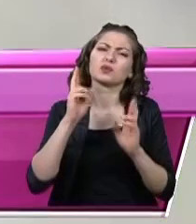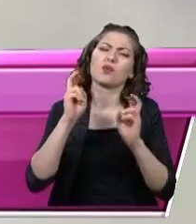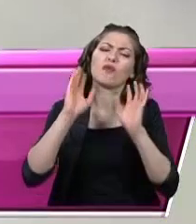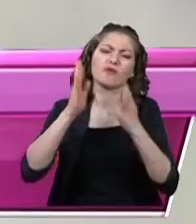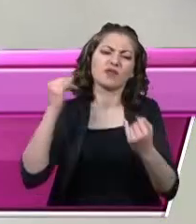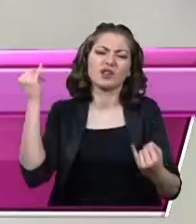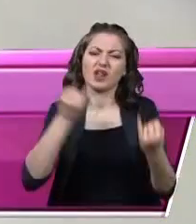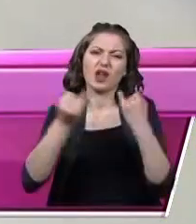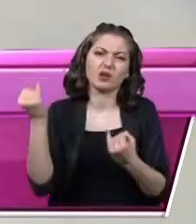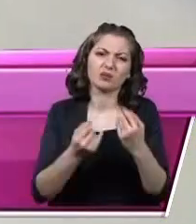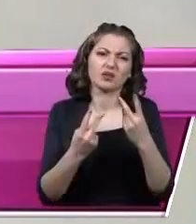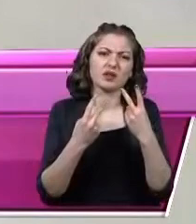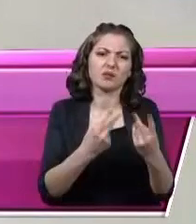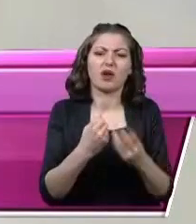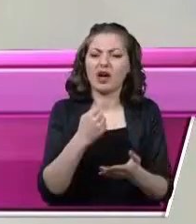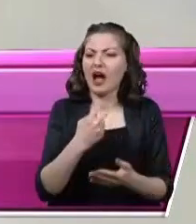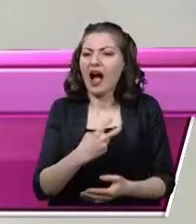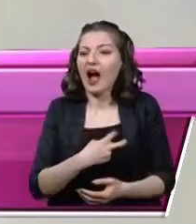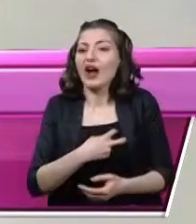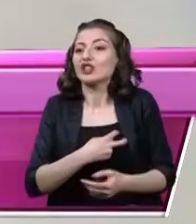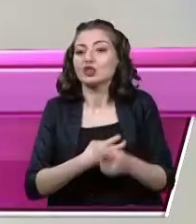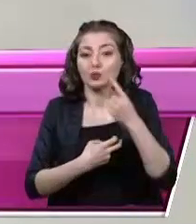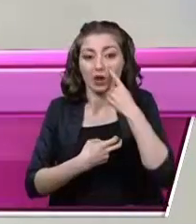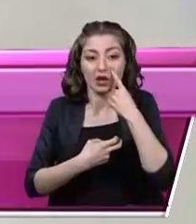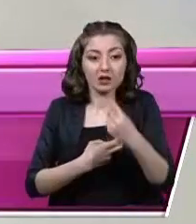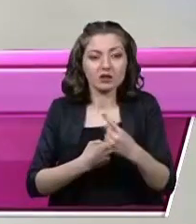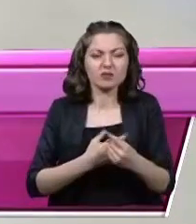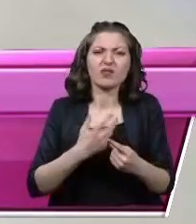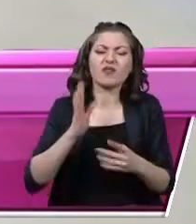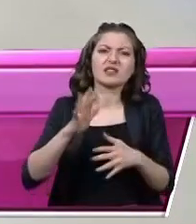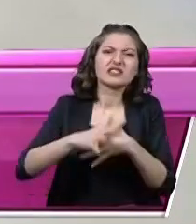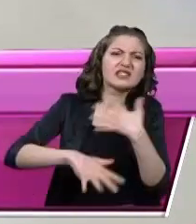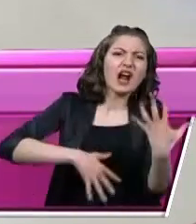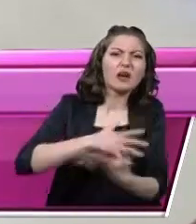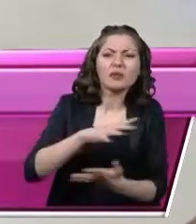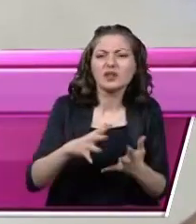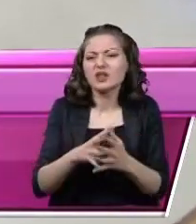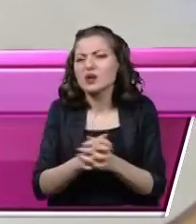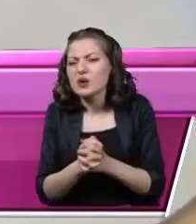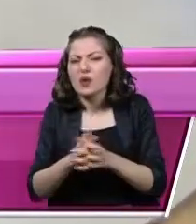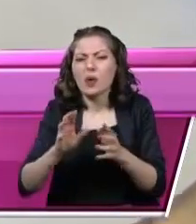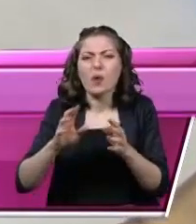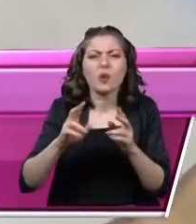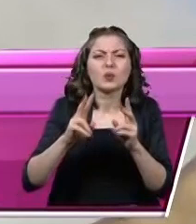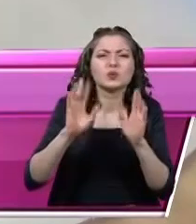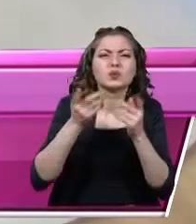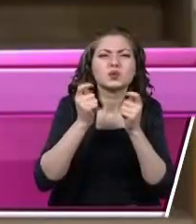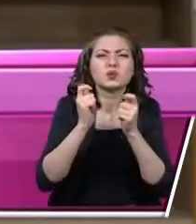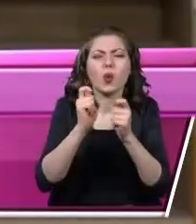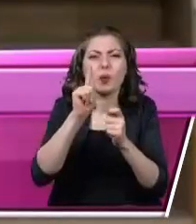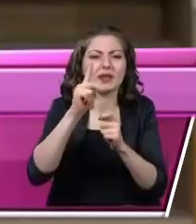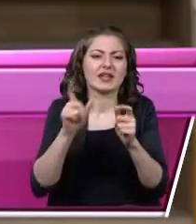bir konu Tabii aşkım kelime anlamı Sarmaşık demek Arapça kökenli bir kelime mi